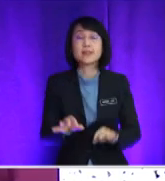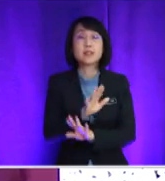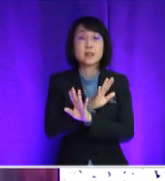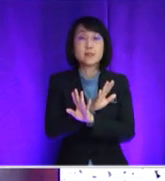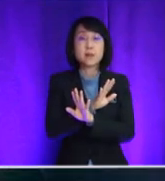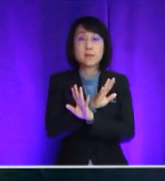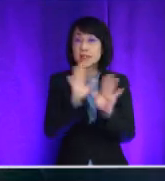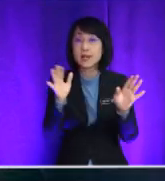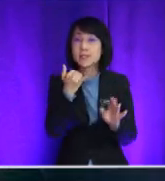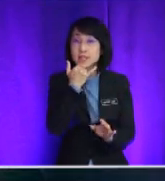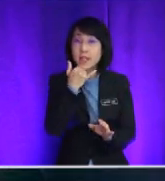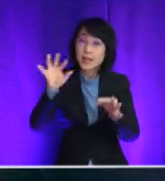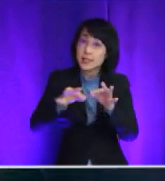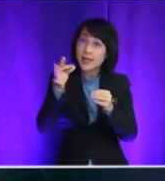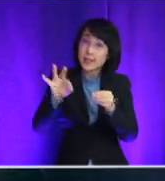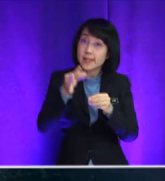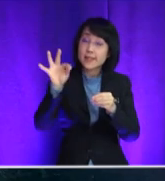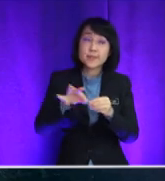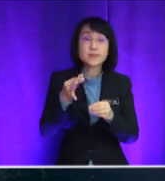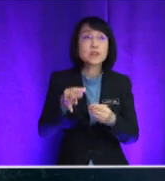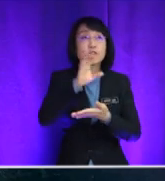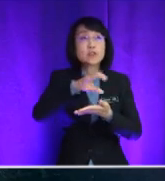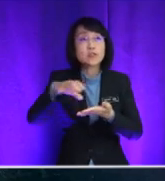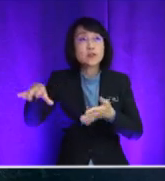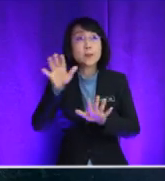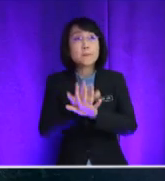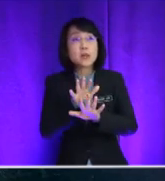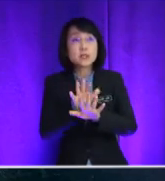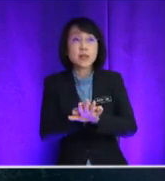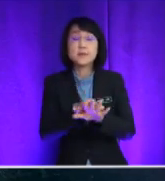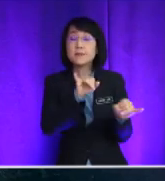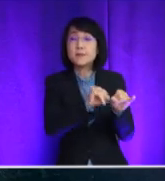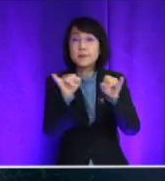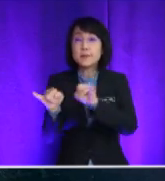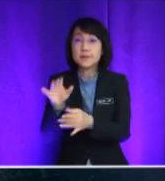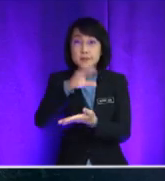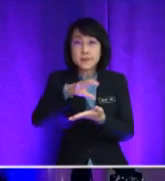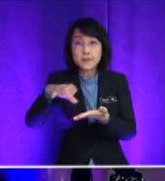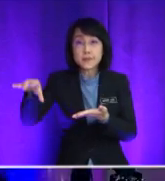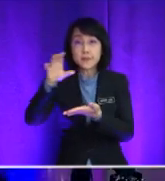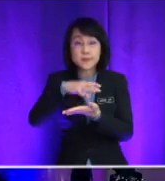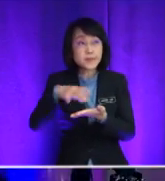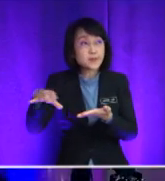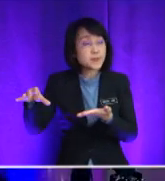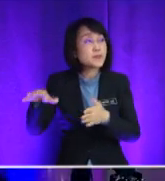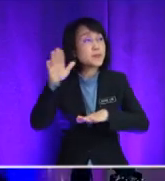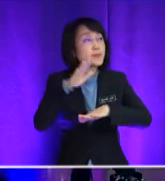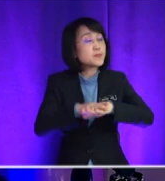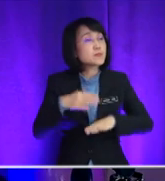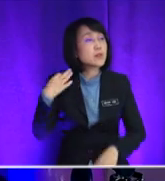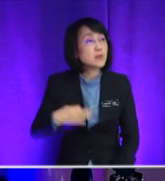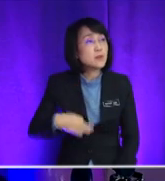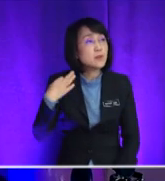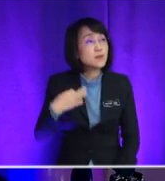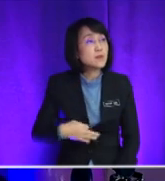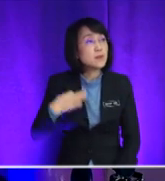jahit Oke kemudian coraknya Ada banyak jenis corak yang ada pada Febri tadi ada